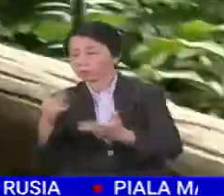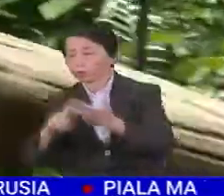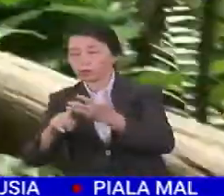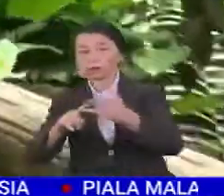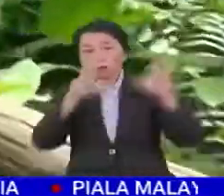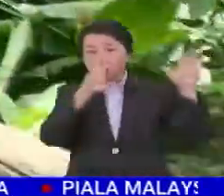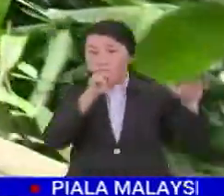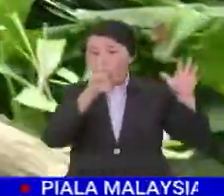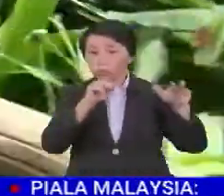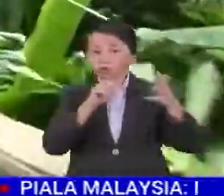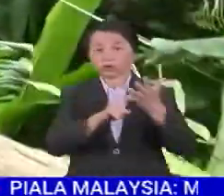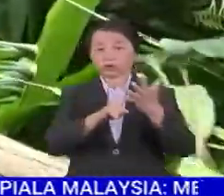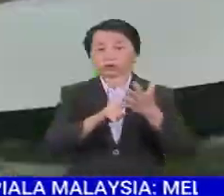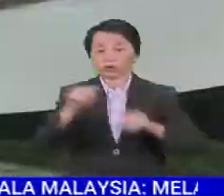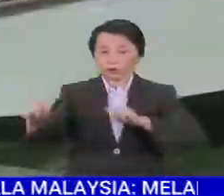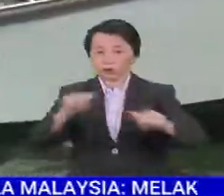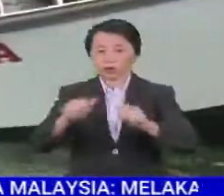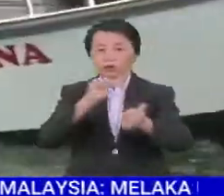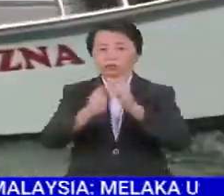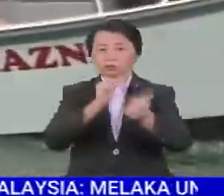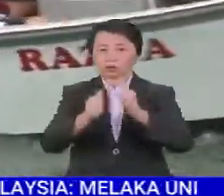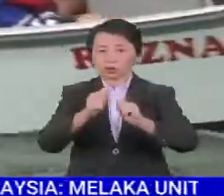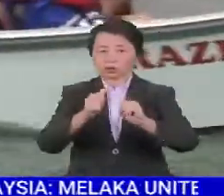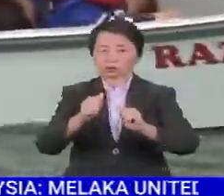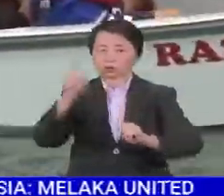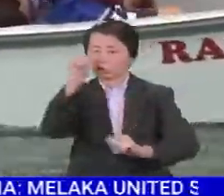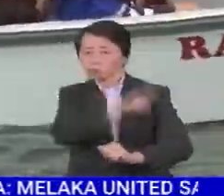spesies burung dan activity bukanlah